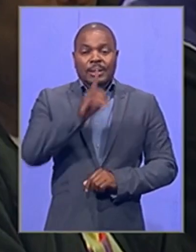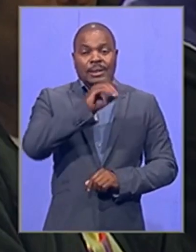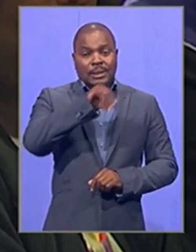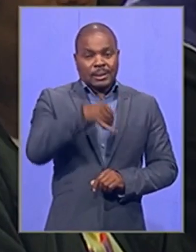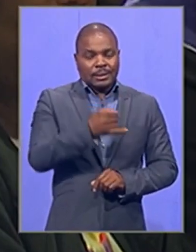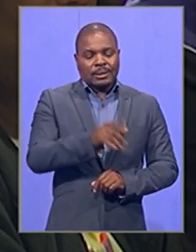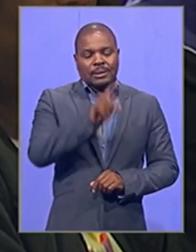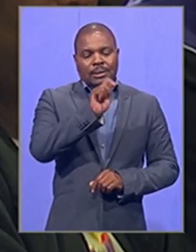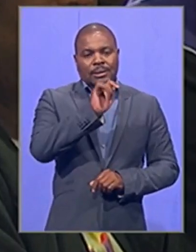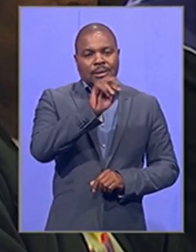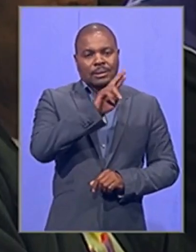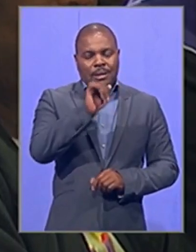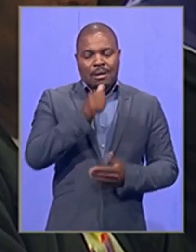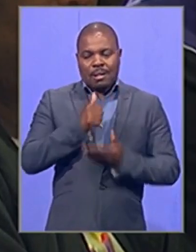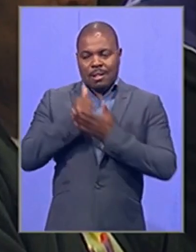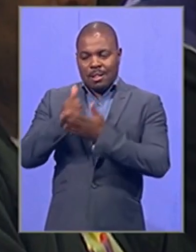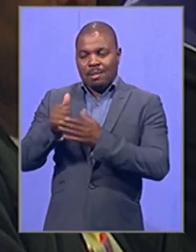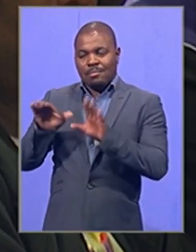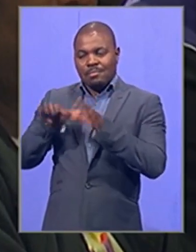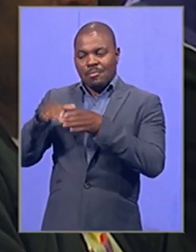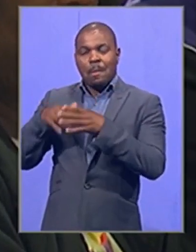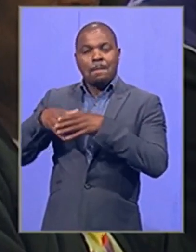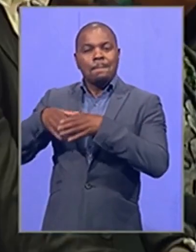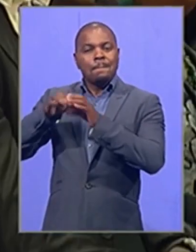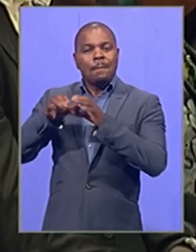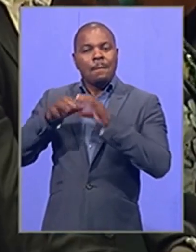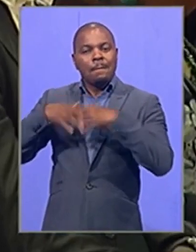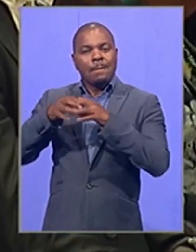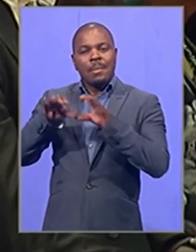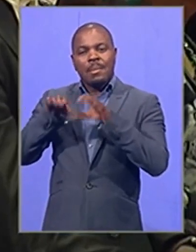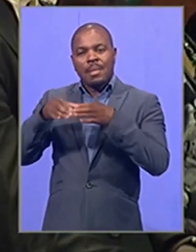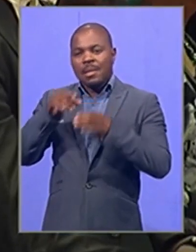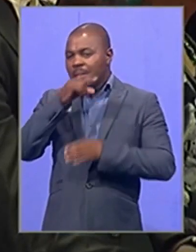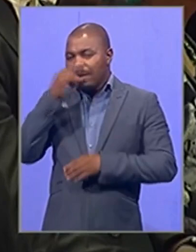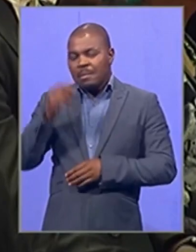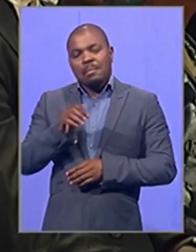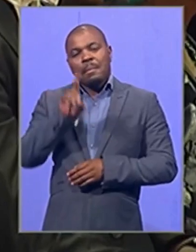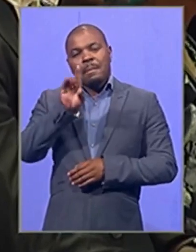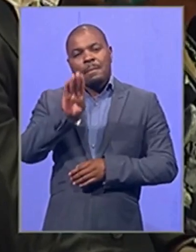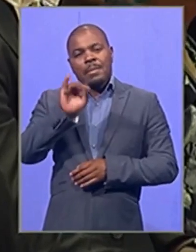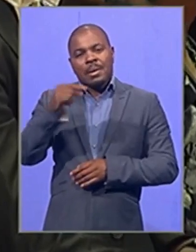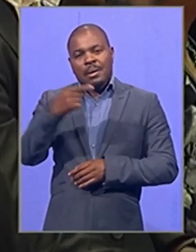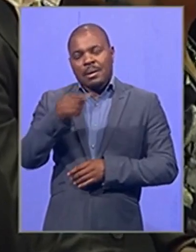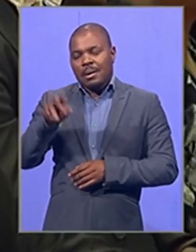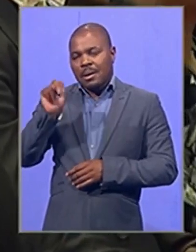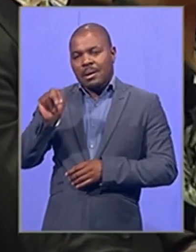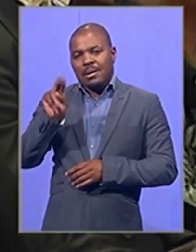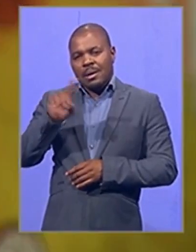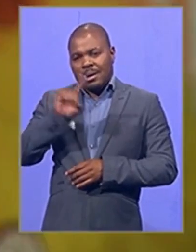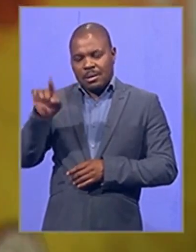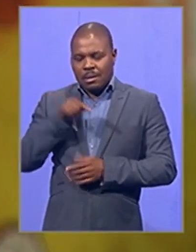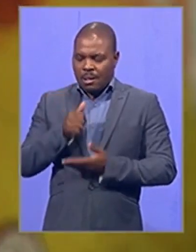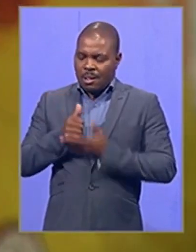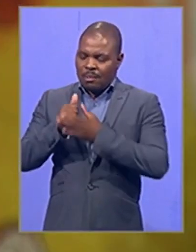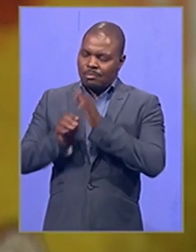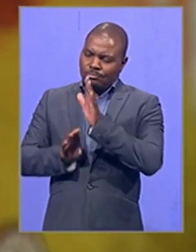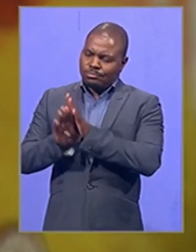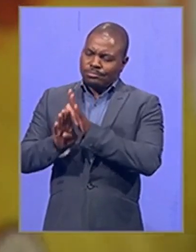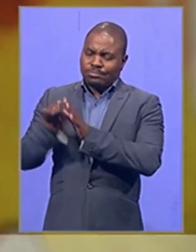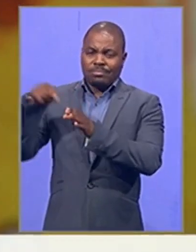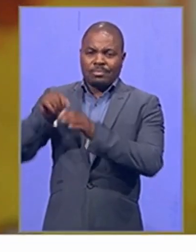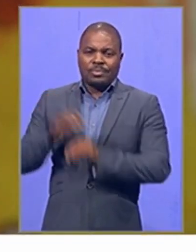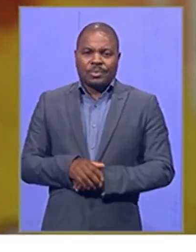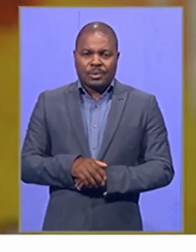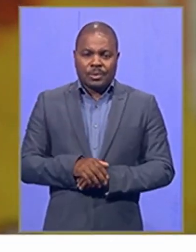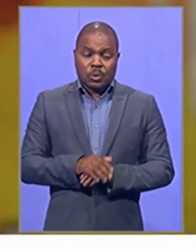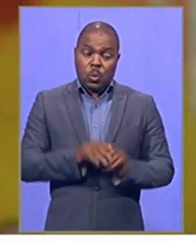ya ba thusitseng ho theha sehlopha sa Big Nuz o bapetse karolo ya bohlokwa kgolong ya sehlopha sena. Ube umuntu